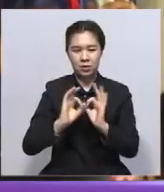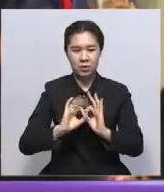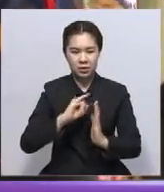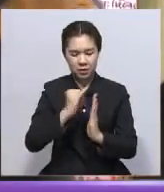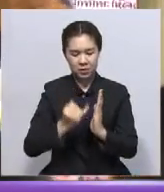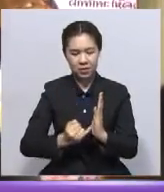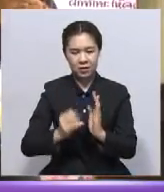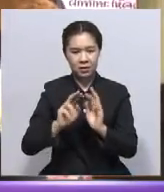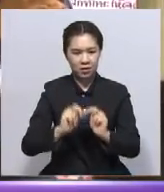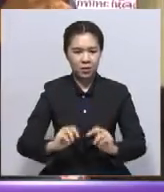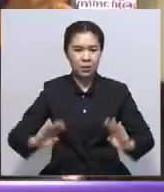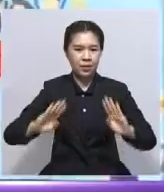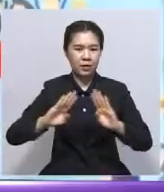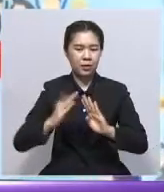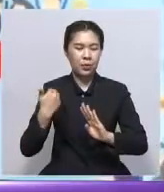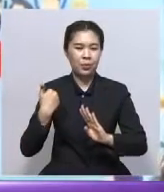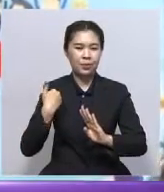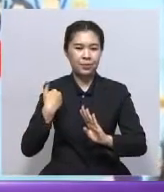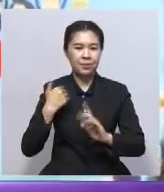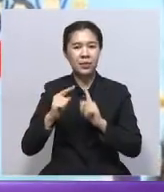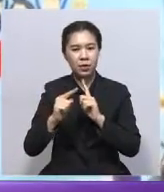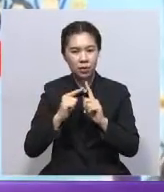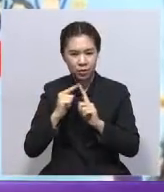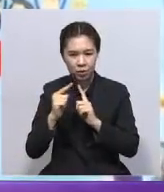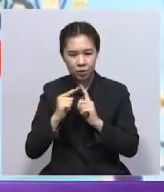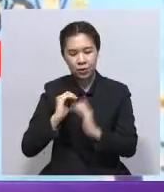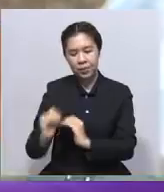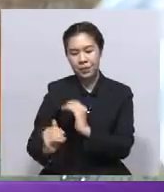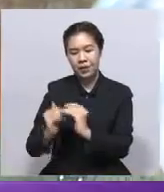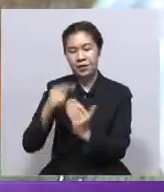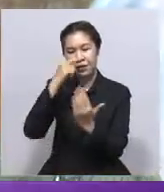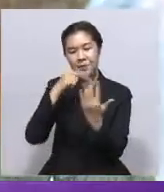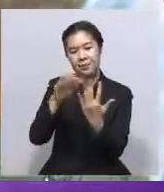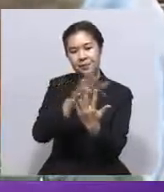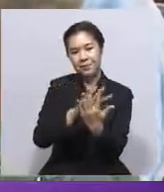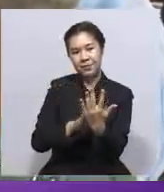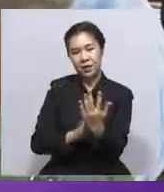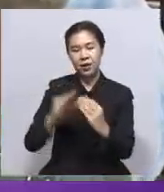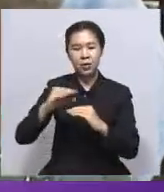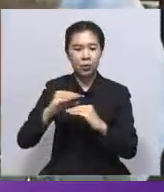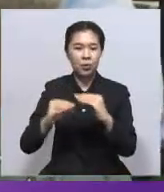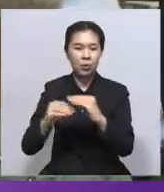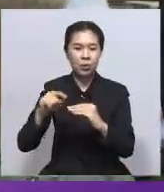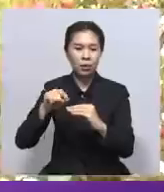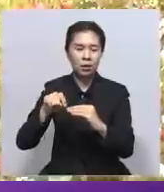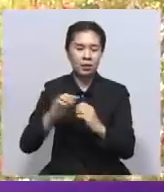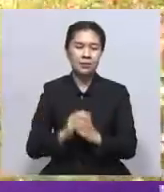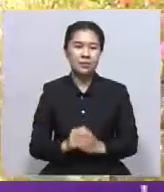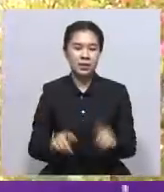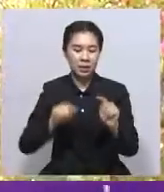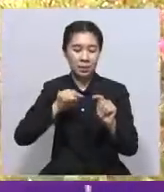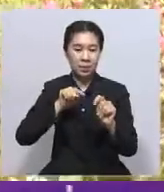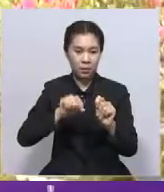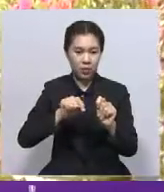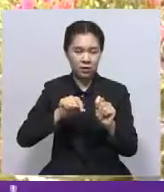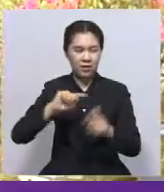มได้มีการจัดเวทีประชาคมเพื่อขับเคลื่อนการพัฒนาประเทศตามโครงการไทยนิยมยั่งยืนระดับตำบลครั้งแ